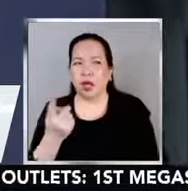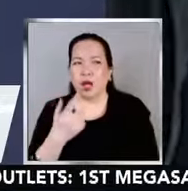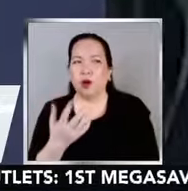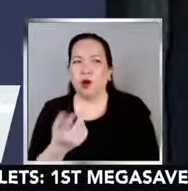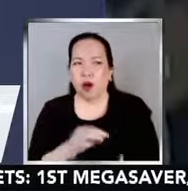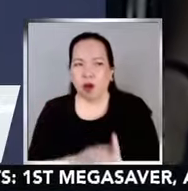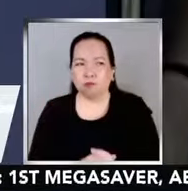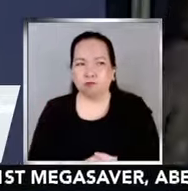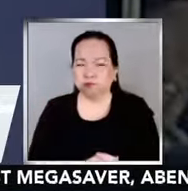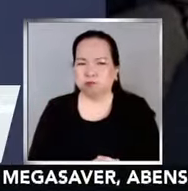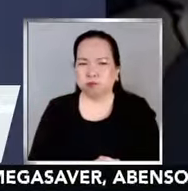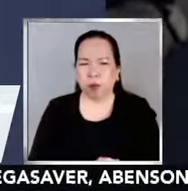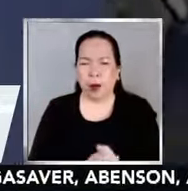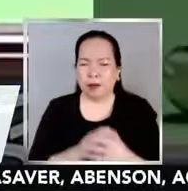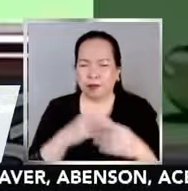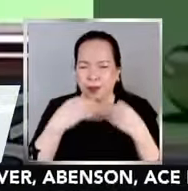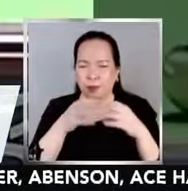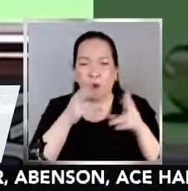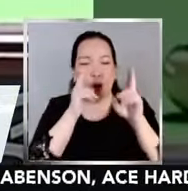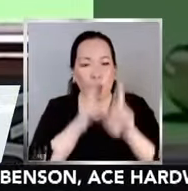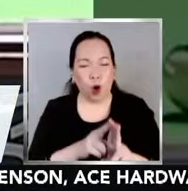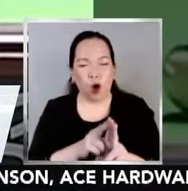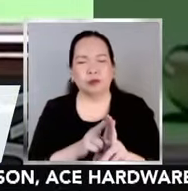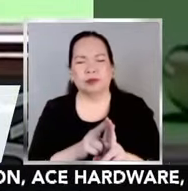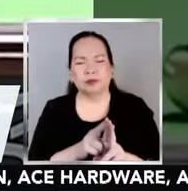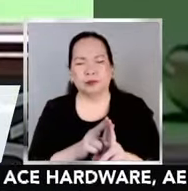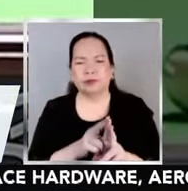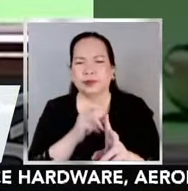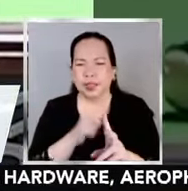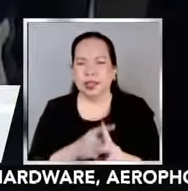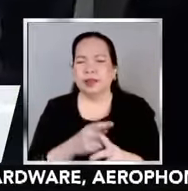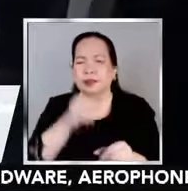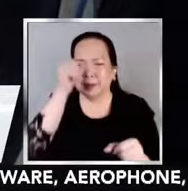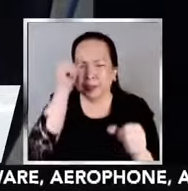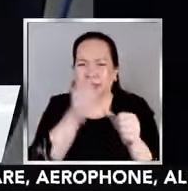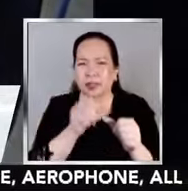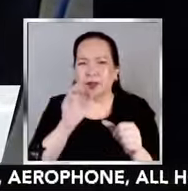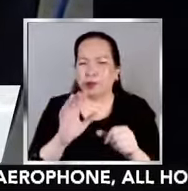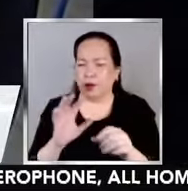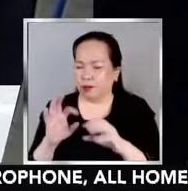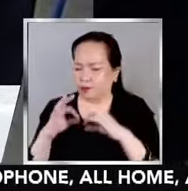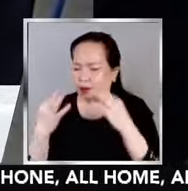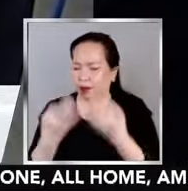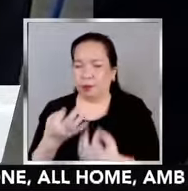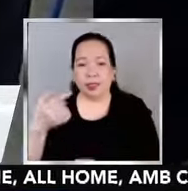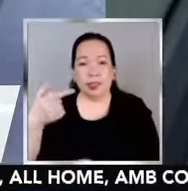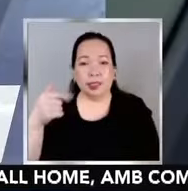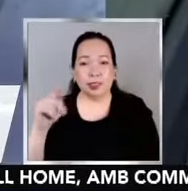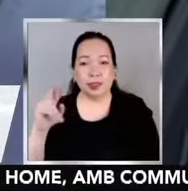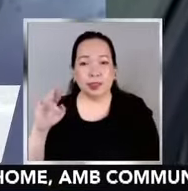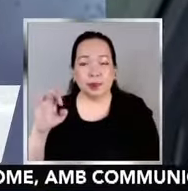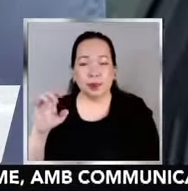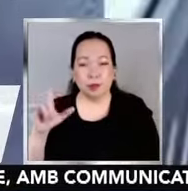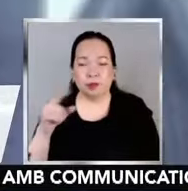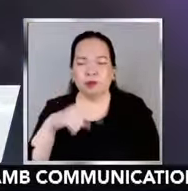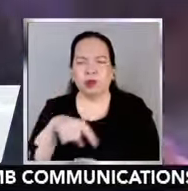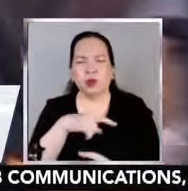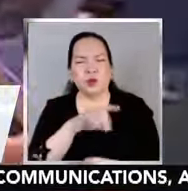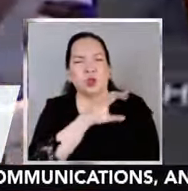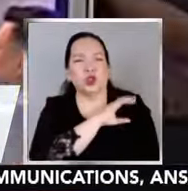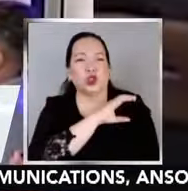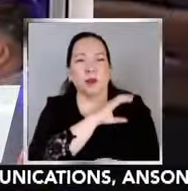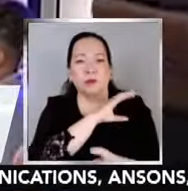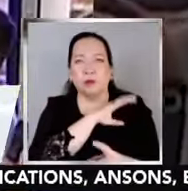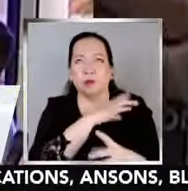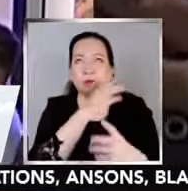binigyan ng natatanging parangal at pag-alala ng Pamilya Gabriel sa kanilang Bevitore Champions Hall sa Santa Rosa, Laguna.